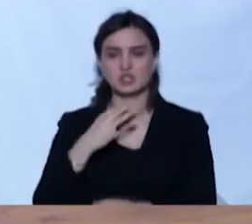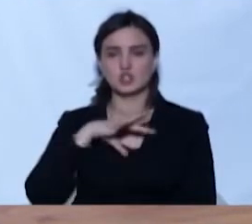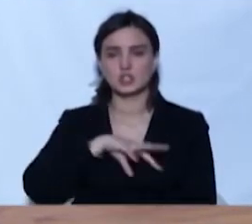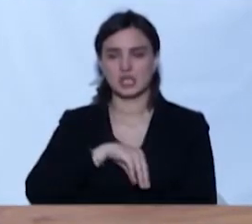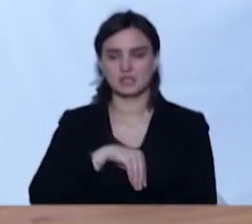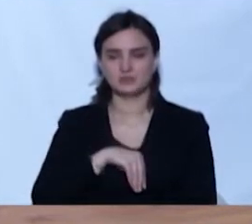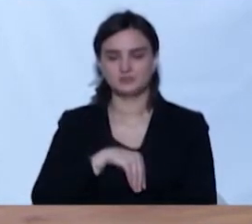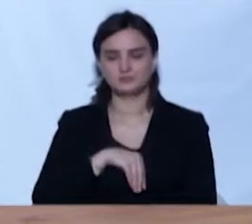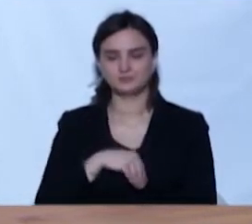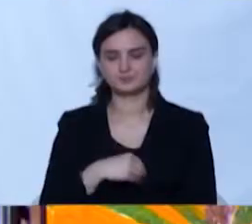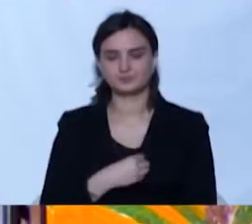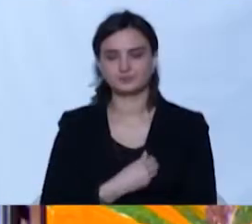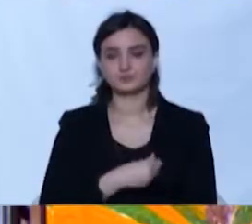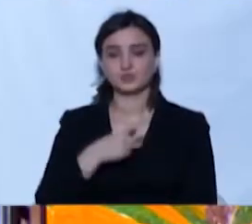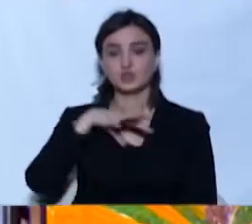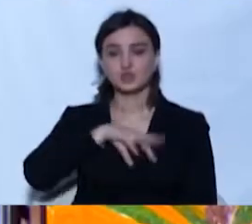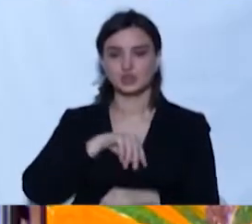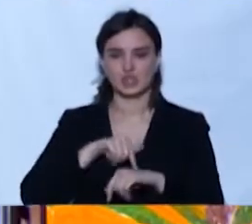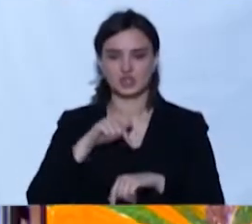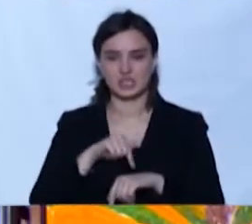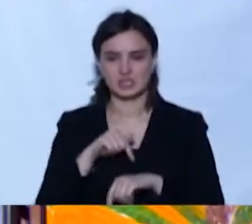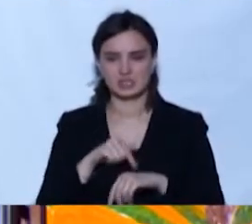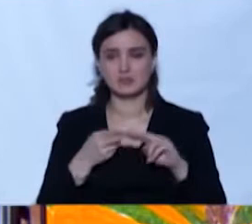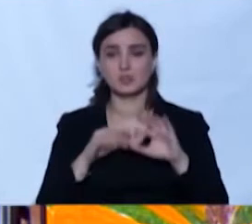მის შინაგანში განიცდება. აი სწორედ აქ